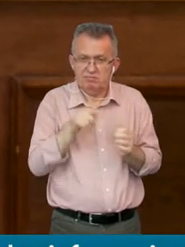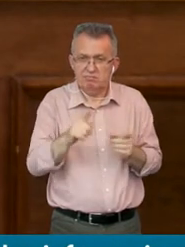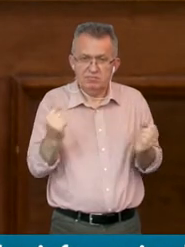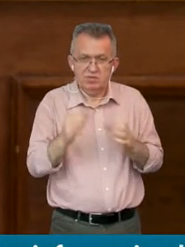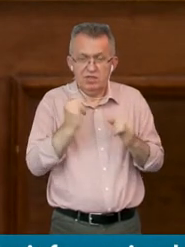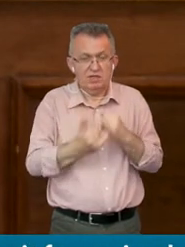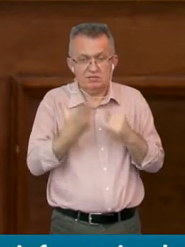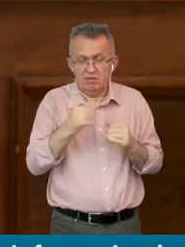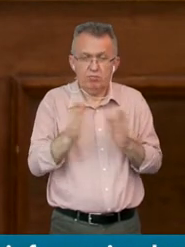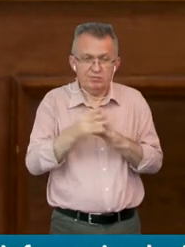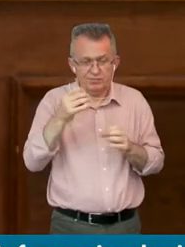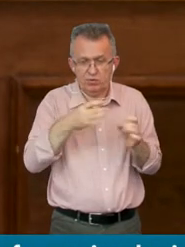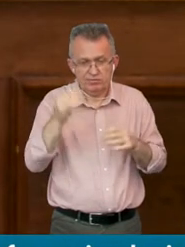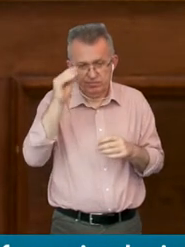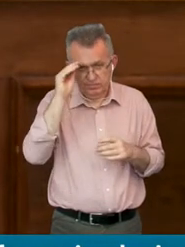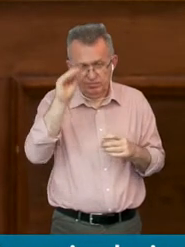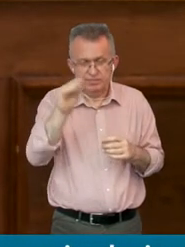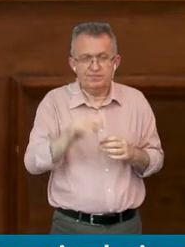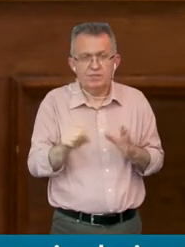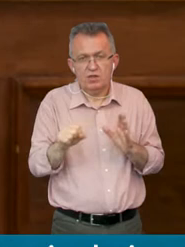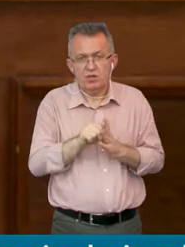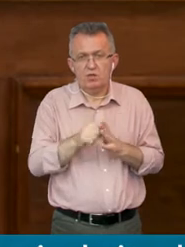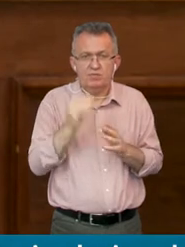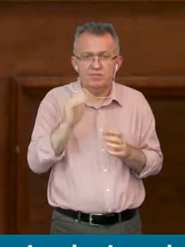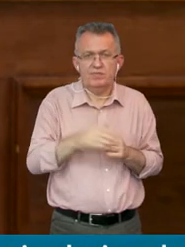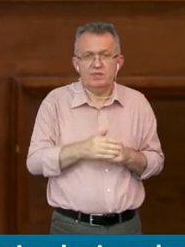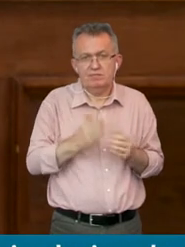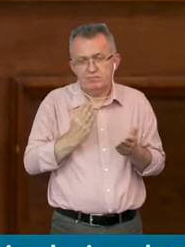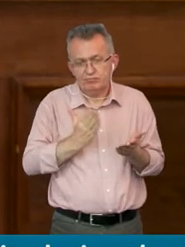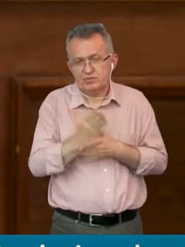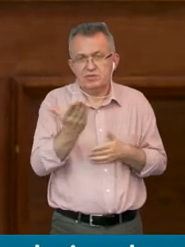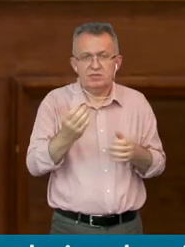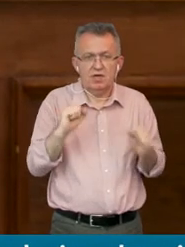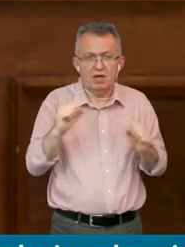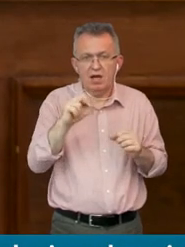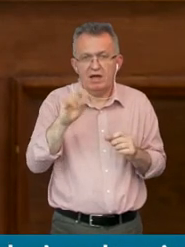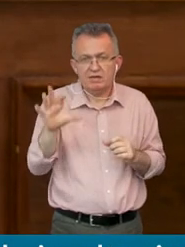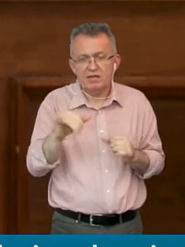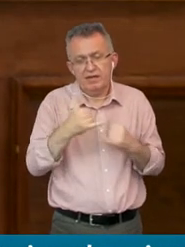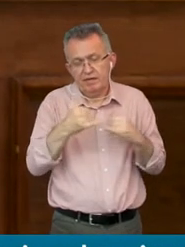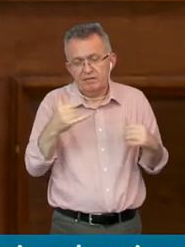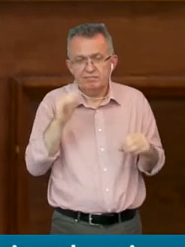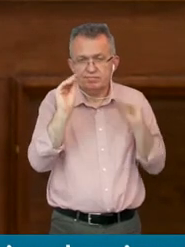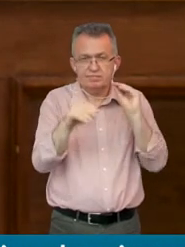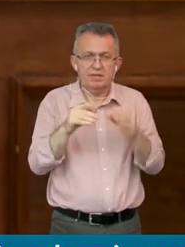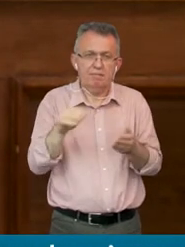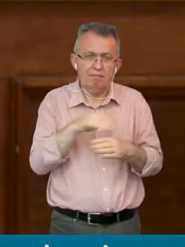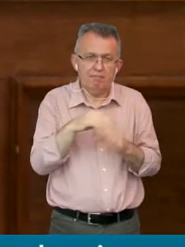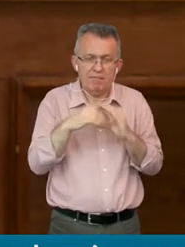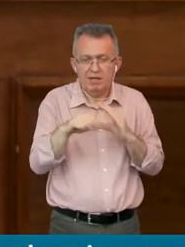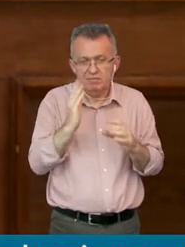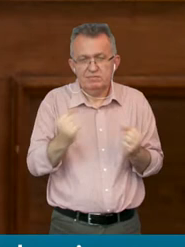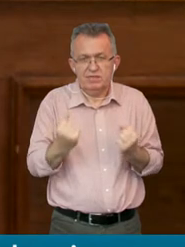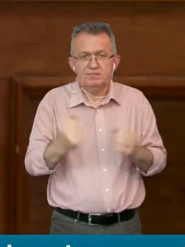to się nie dzieje, to proszę takie informacje nam przekazywać, choćby za pośrednictwem alertu, czy w inny sposób, mailem, będziemy